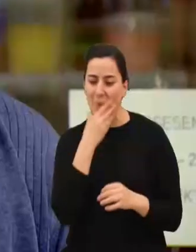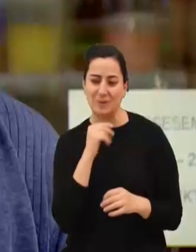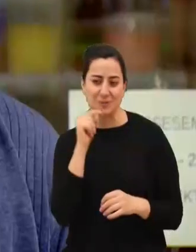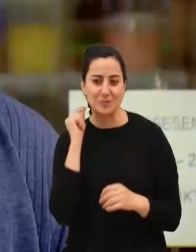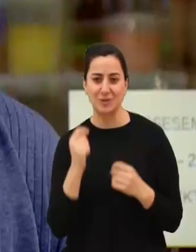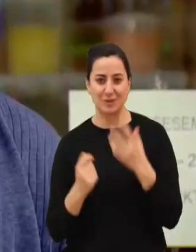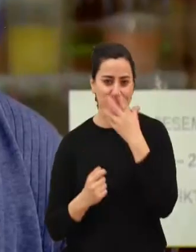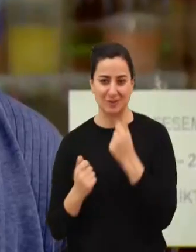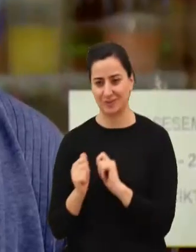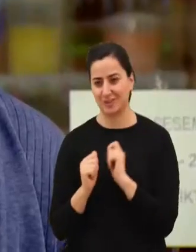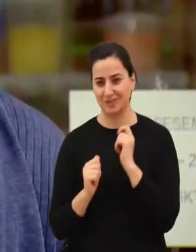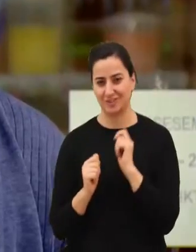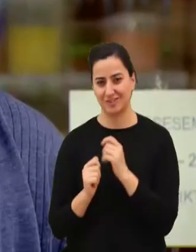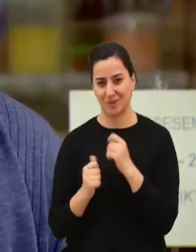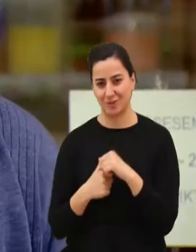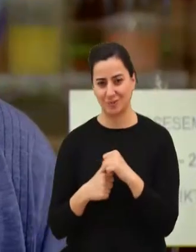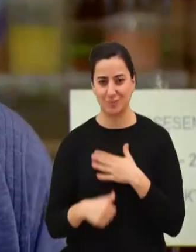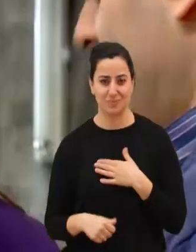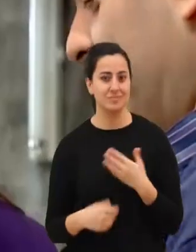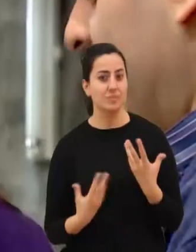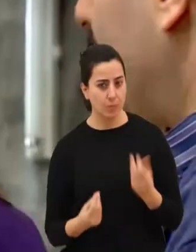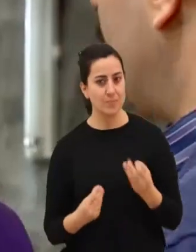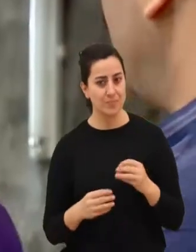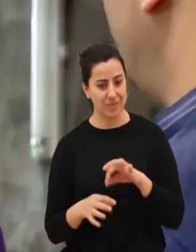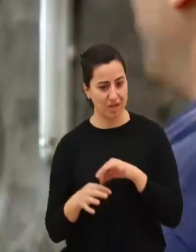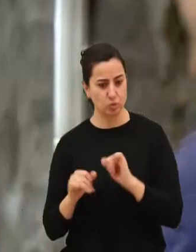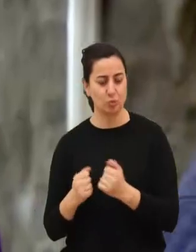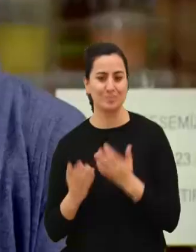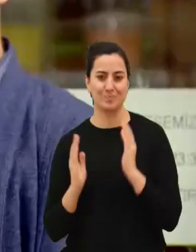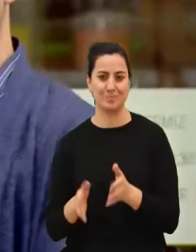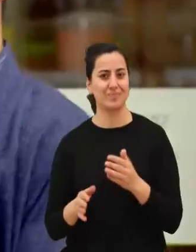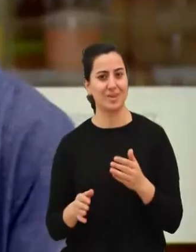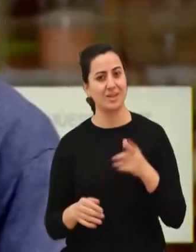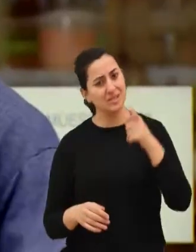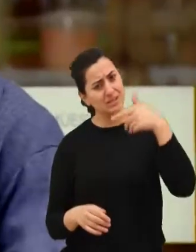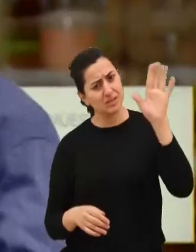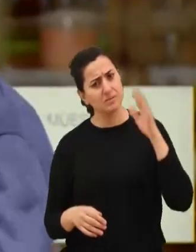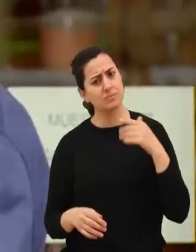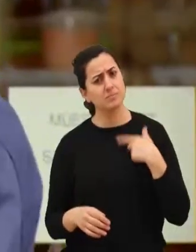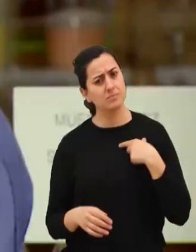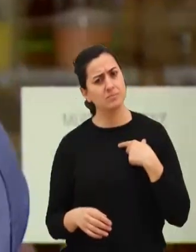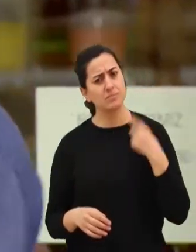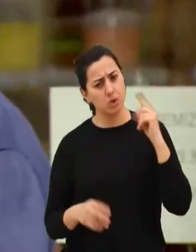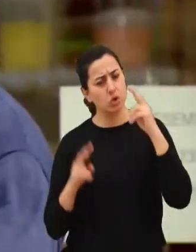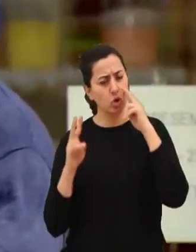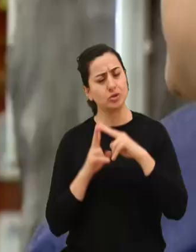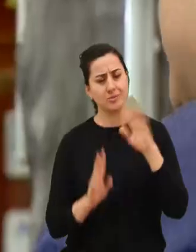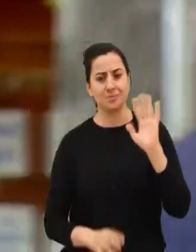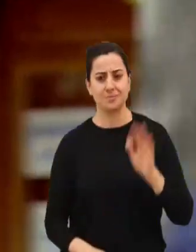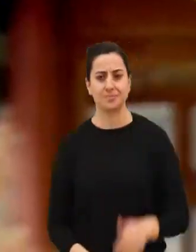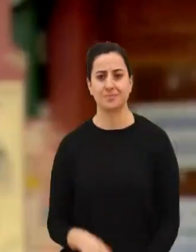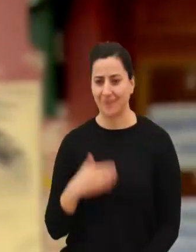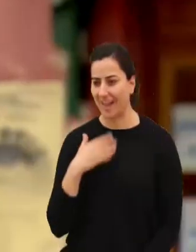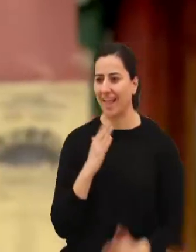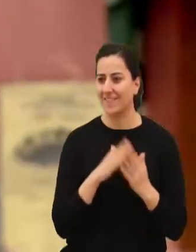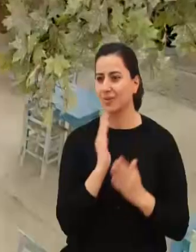mı kocacığım? Kadir inanırım. Tamam tamam hadi. Çayları da soğuttuk ya. Hadi sen şey yap, ben görüşeceğiz tamam, seninle. Hadi yavrum hadi.